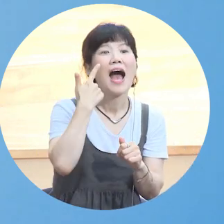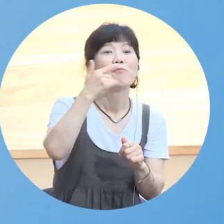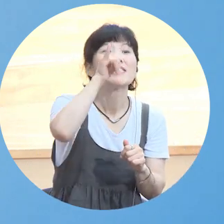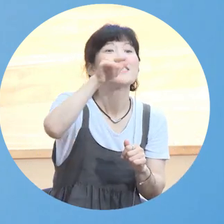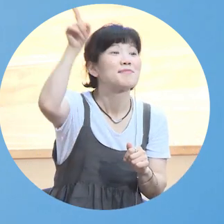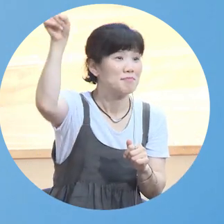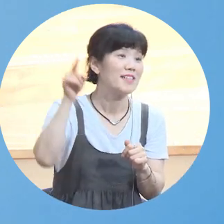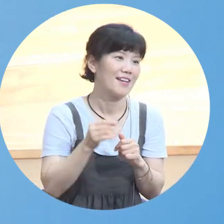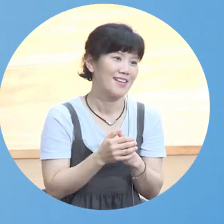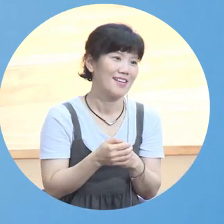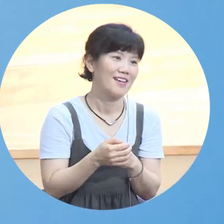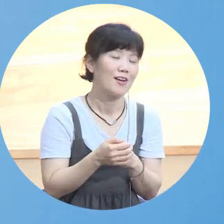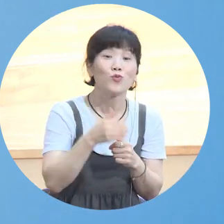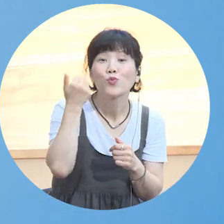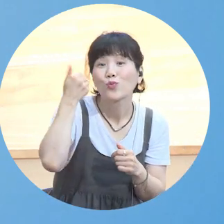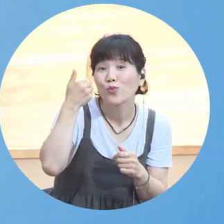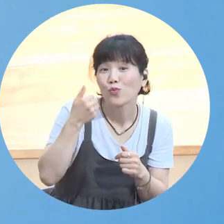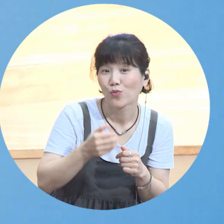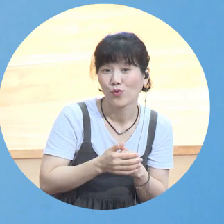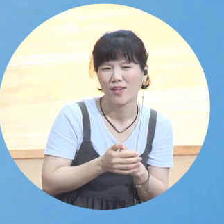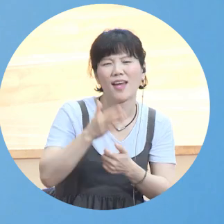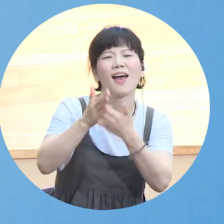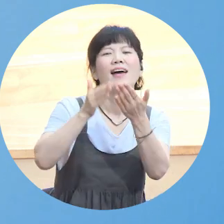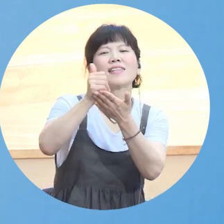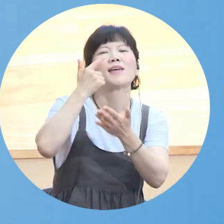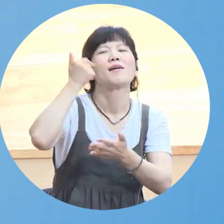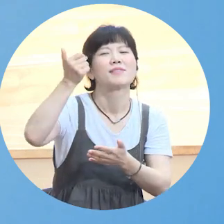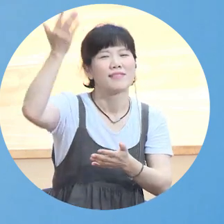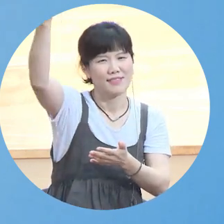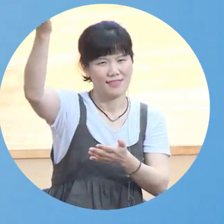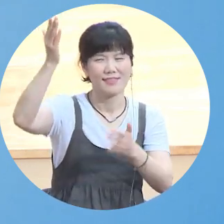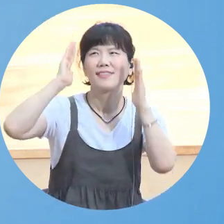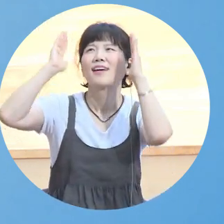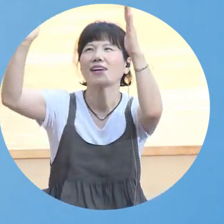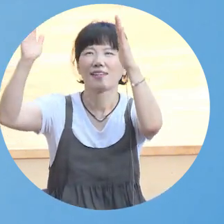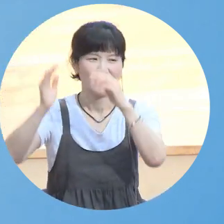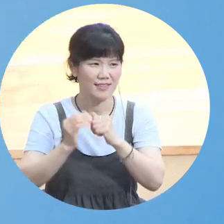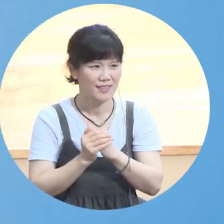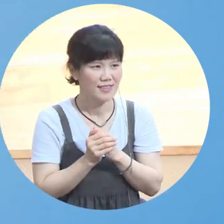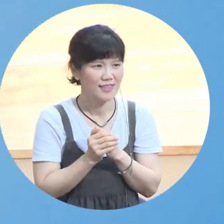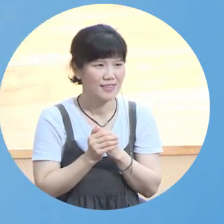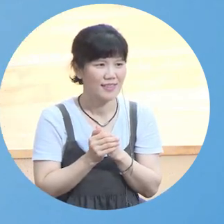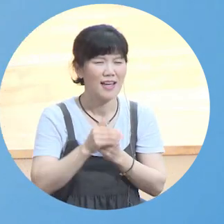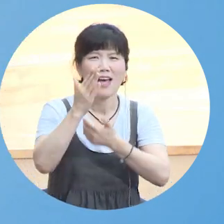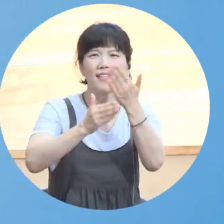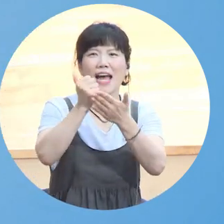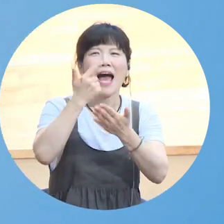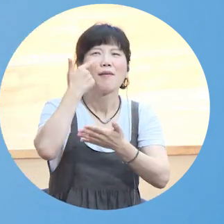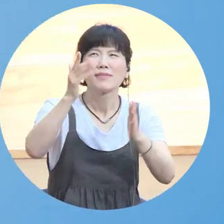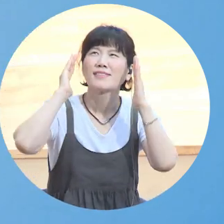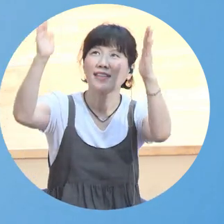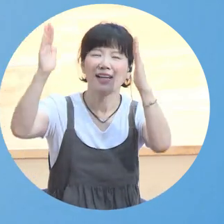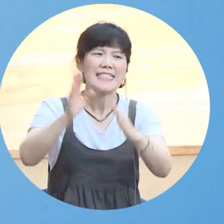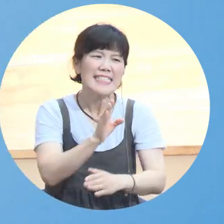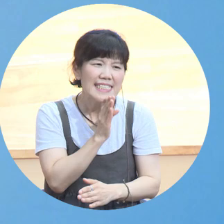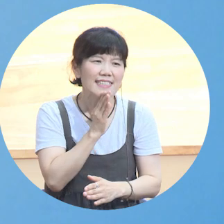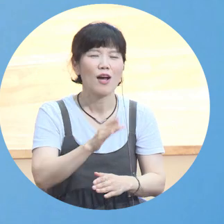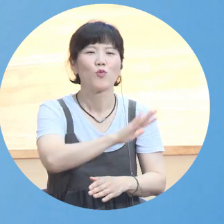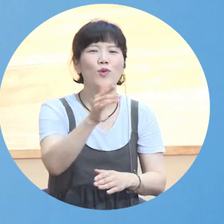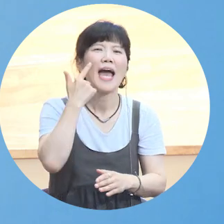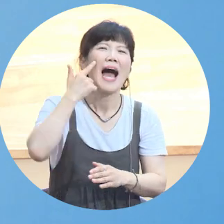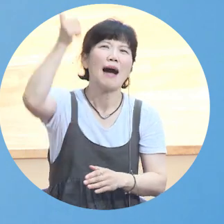누구예요 하나님 아버지를 양이에요 하나님 아버지 라면서 진짜 우리 아버지한테 소리를 질러야